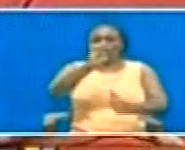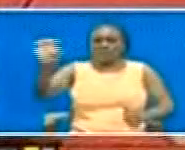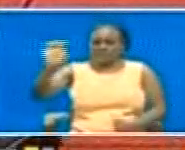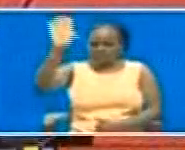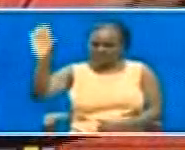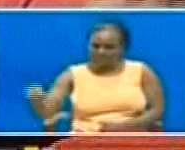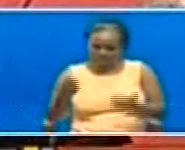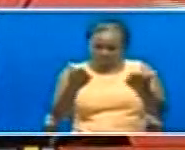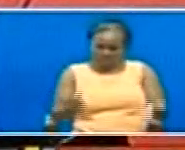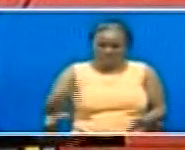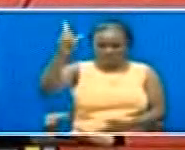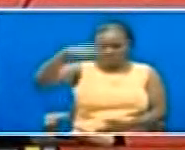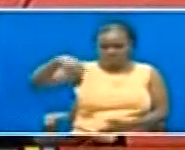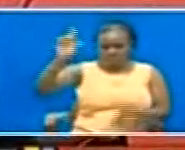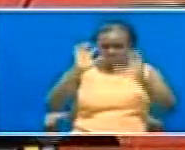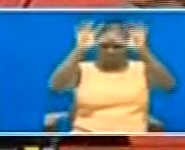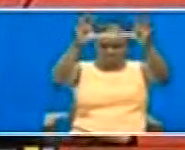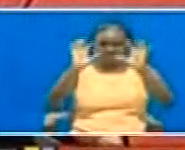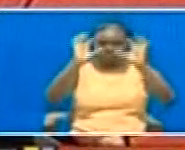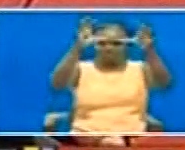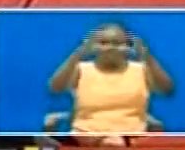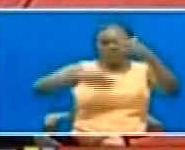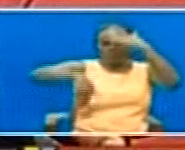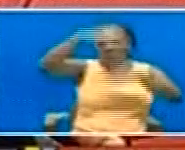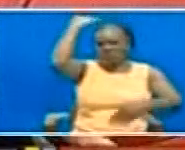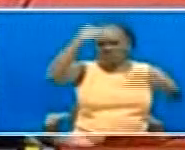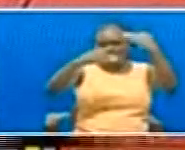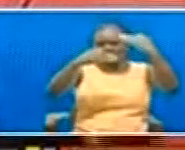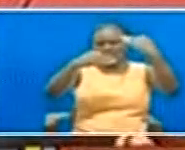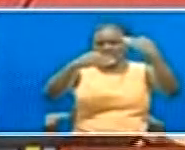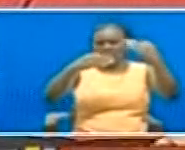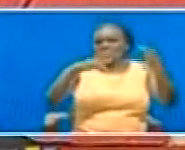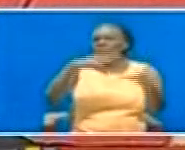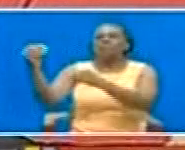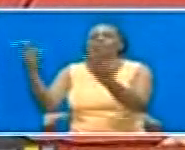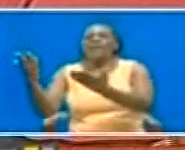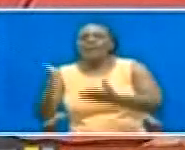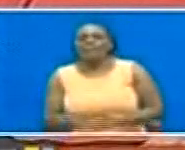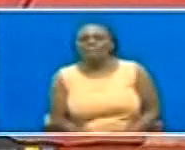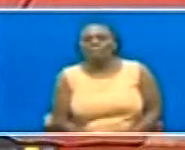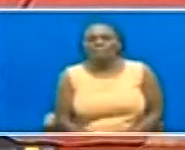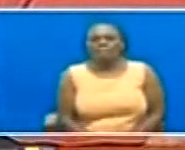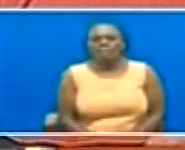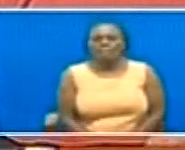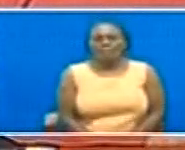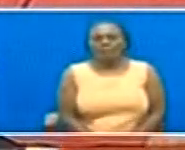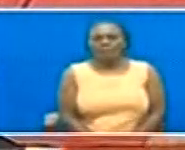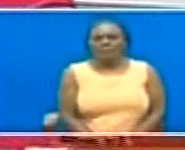sasa mshindi wa ligi ya vikapu nchini kwa upande wa vyuo vikuu, Strathmore. Huenda wapi?